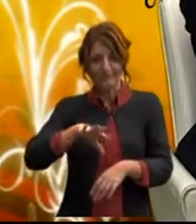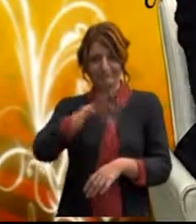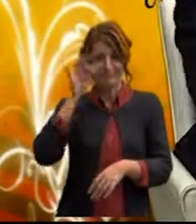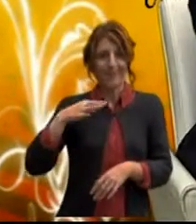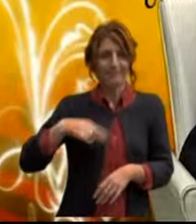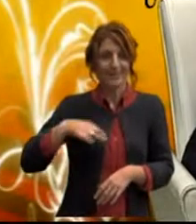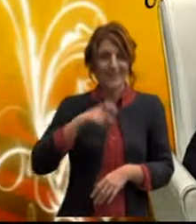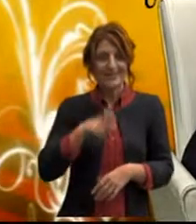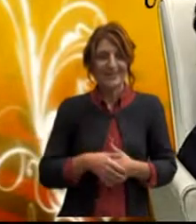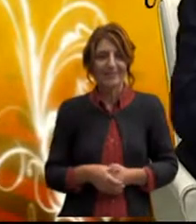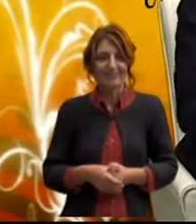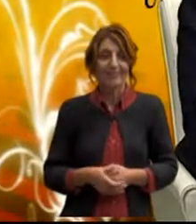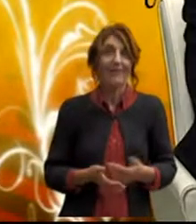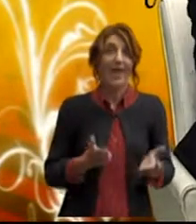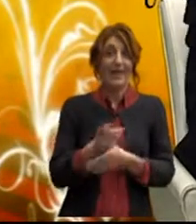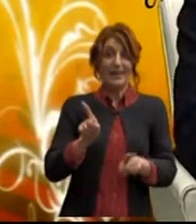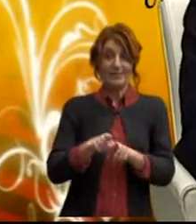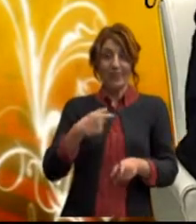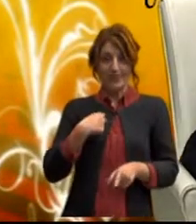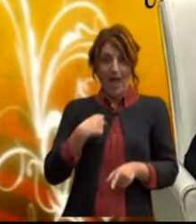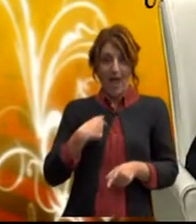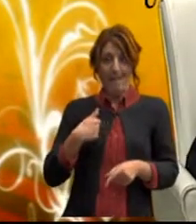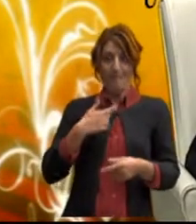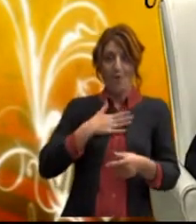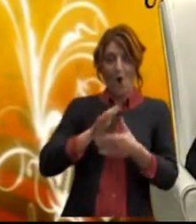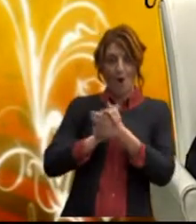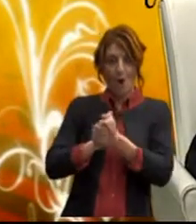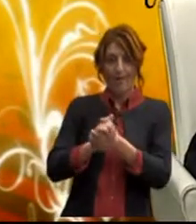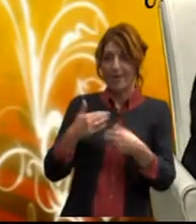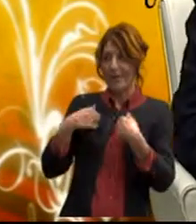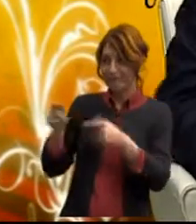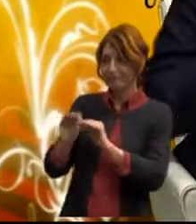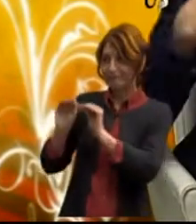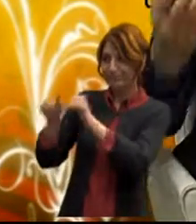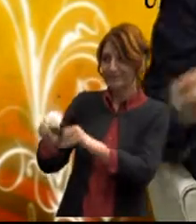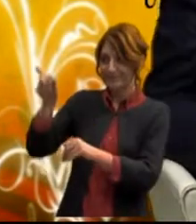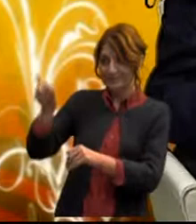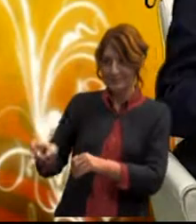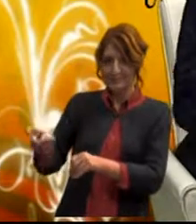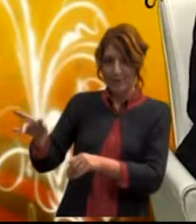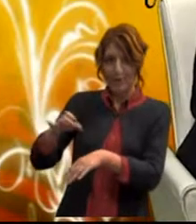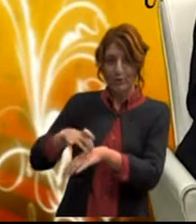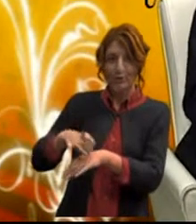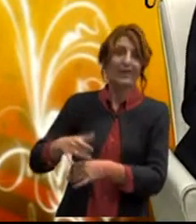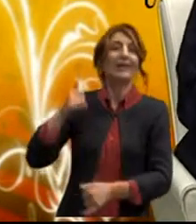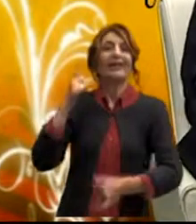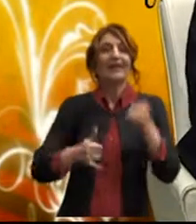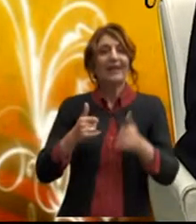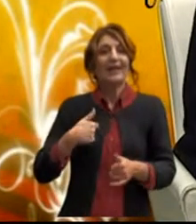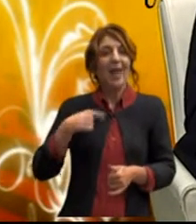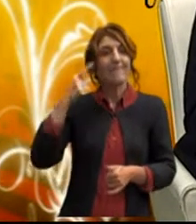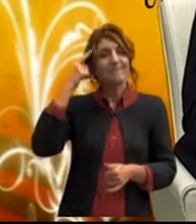li ću ja sad za kolegu, dakle, s obzirom dakle, da smo se svi zakleli da nam je kolega vrat, ili pak mislim, s obzirom da su žene kod